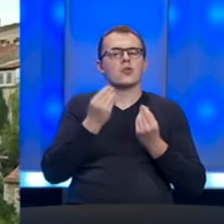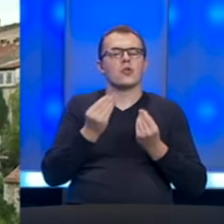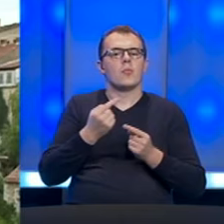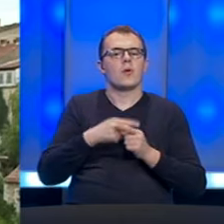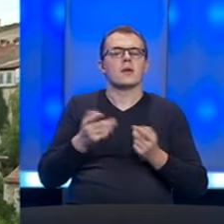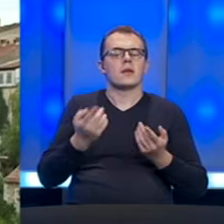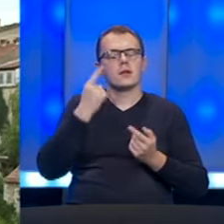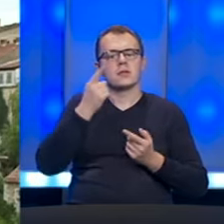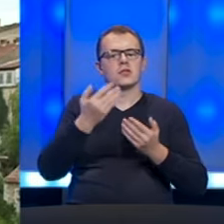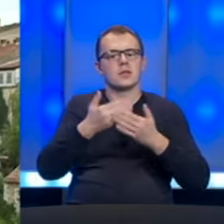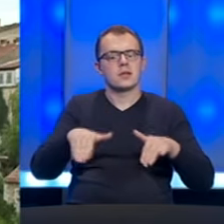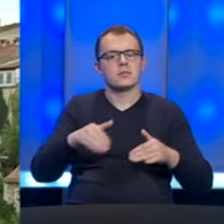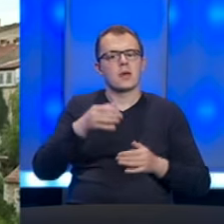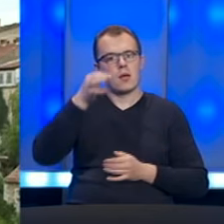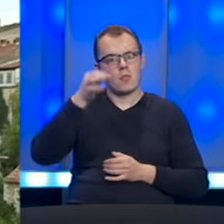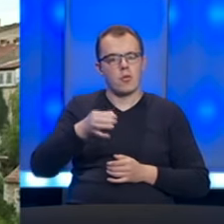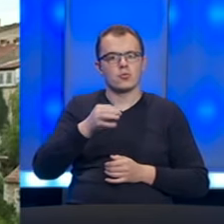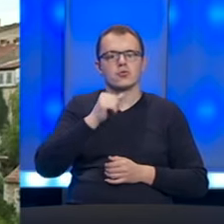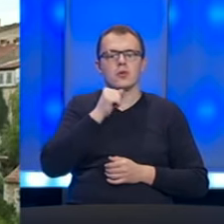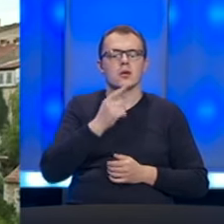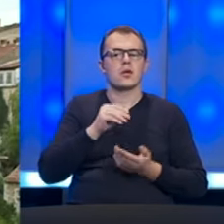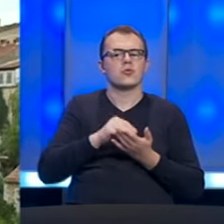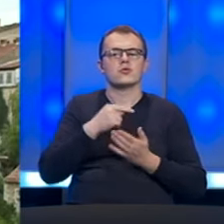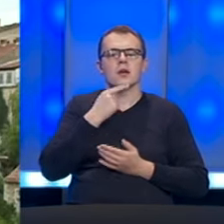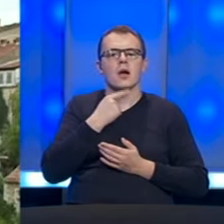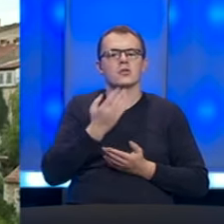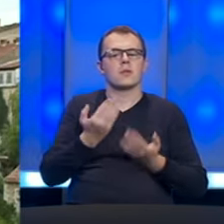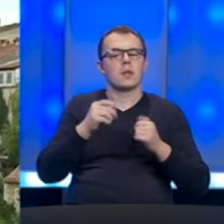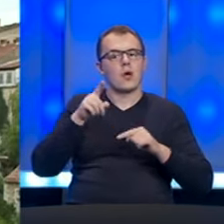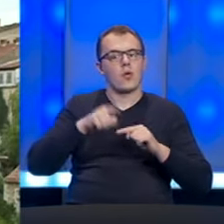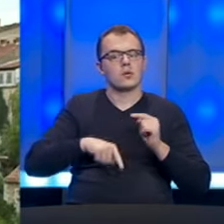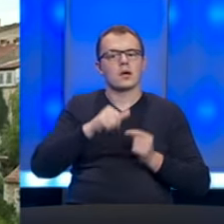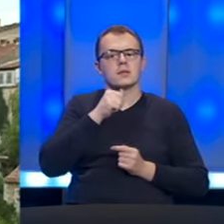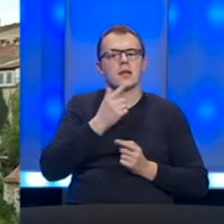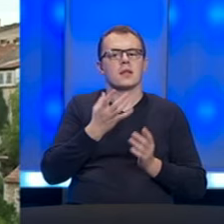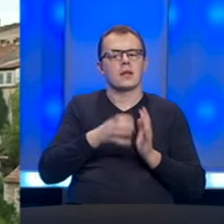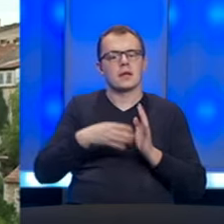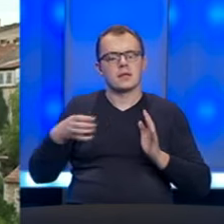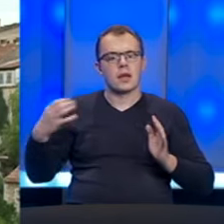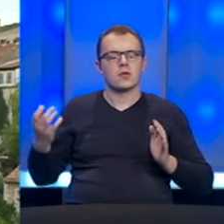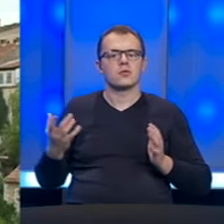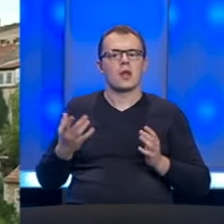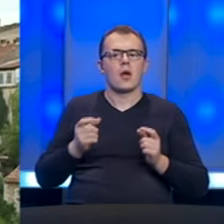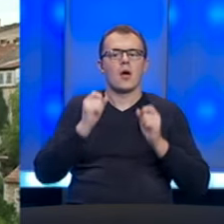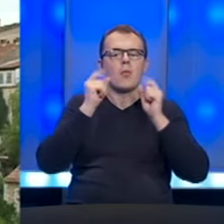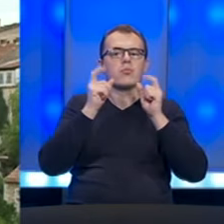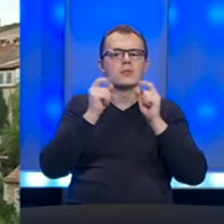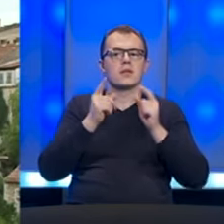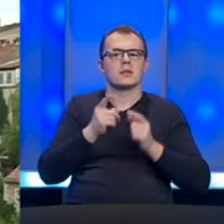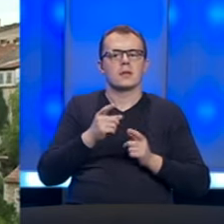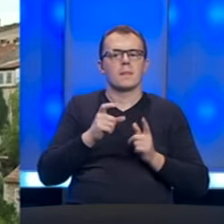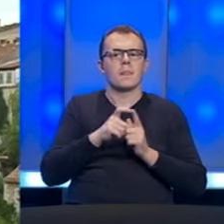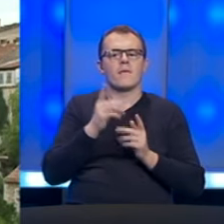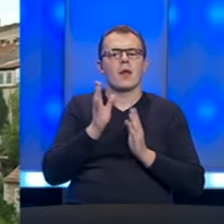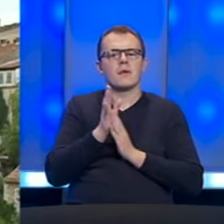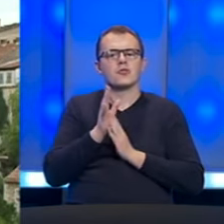se mjere i preporuke poštuju. Još da kažem da je otkazana i tradicionalna budilica, defile